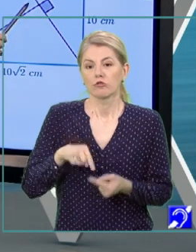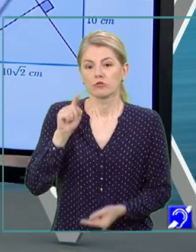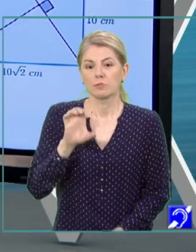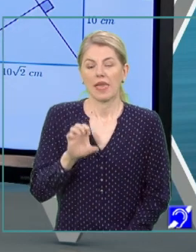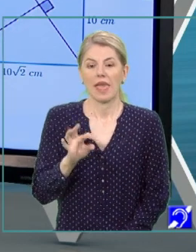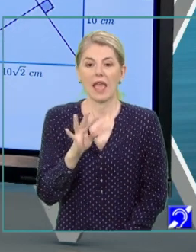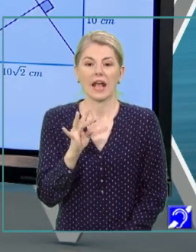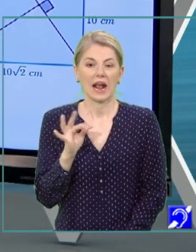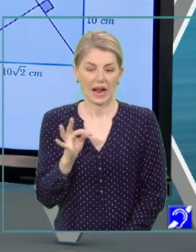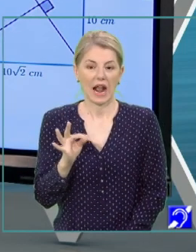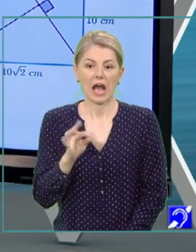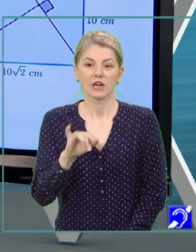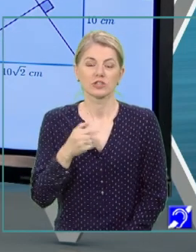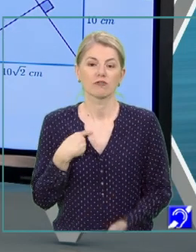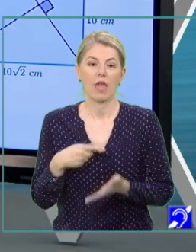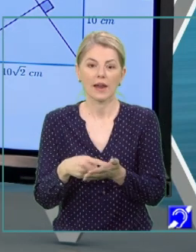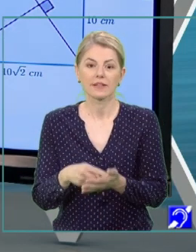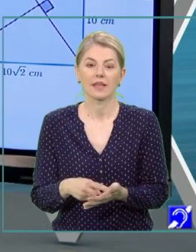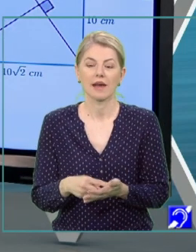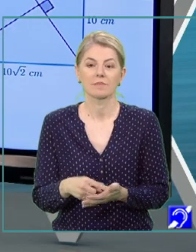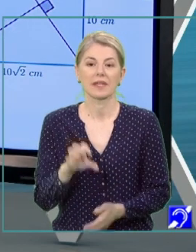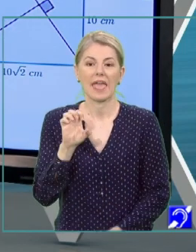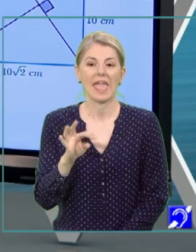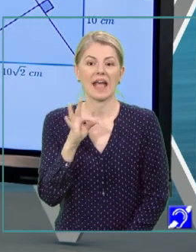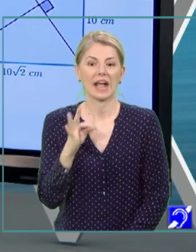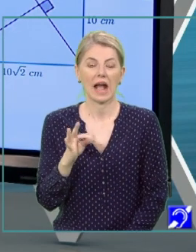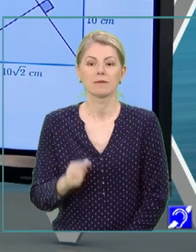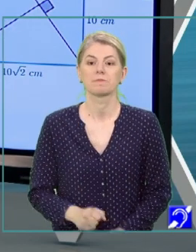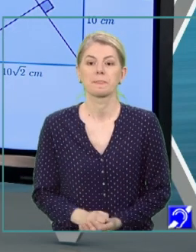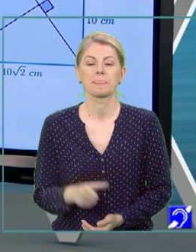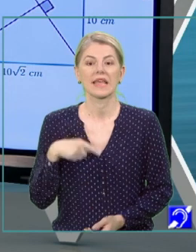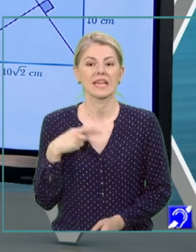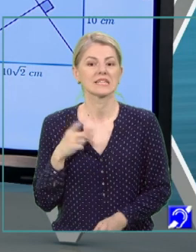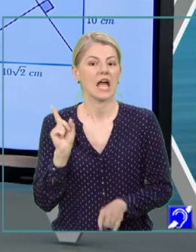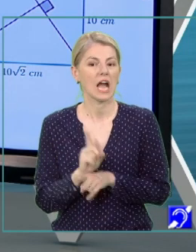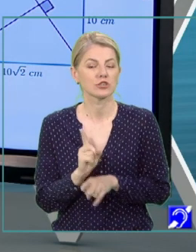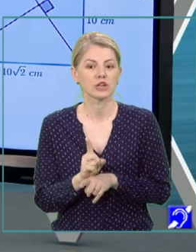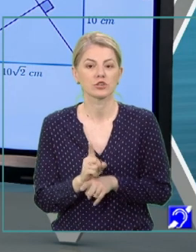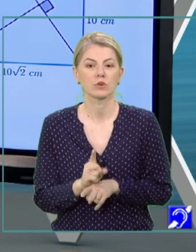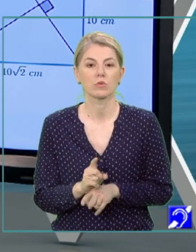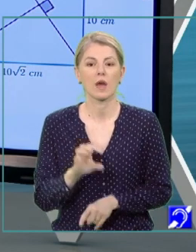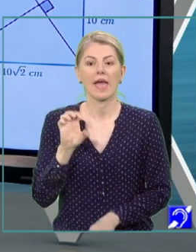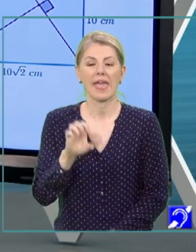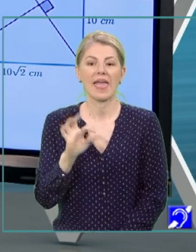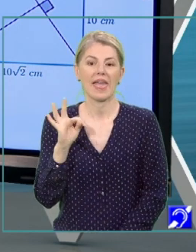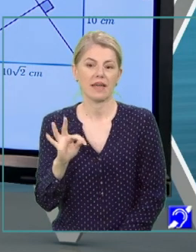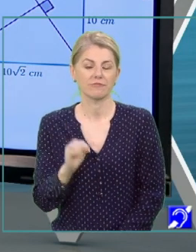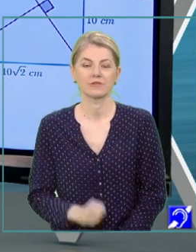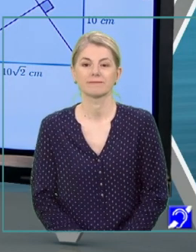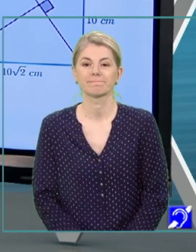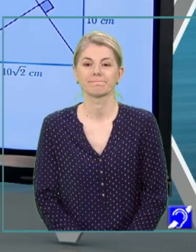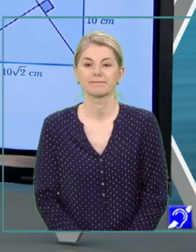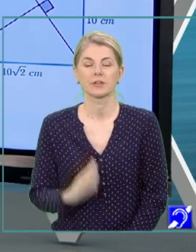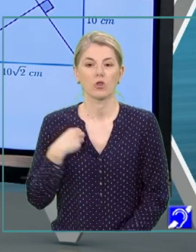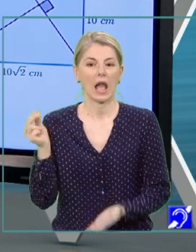EK și voi arăta că lungimea lui EK este aceeași cu lungimea lui EF. Deci